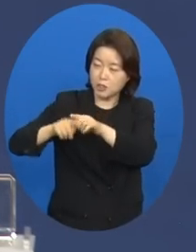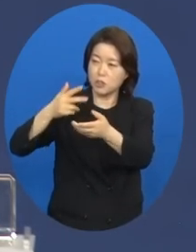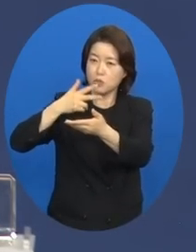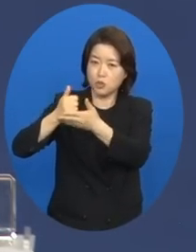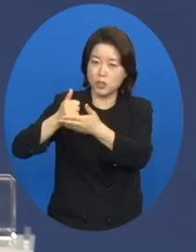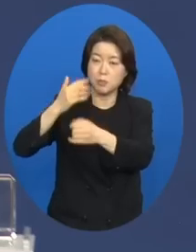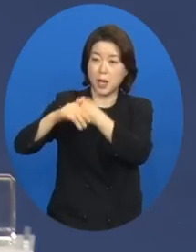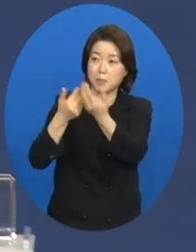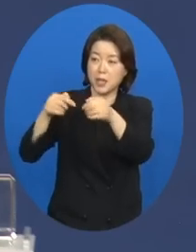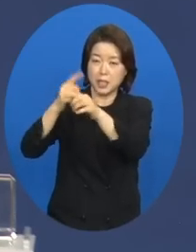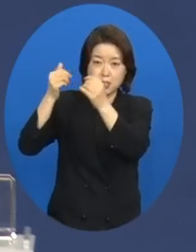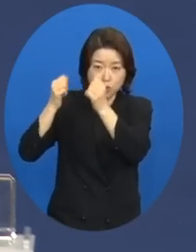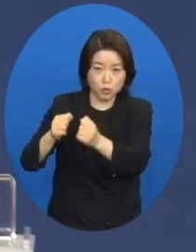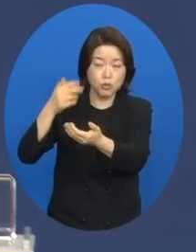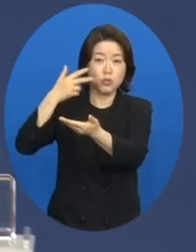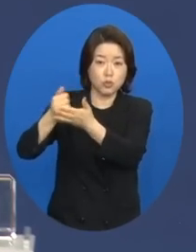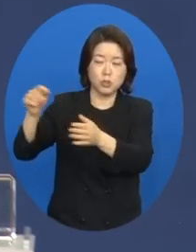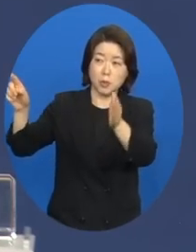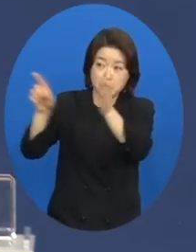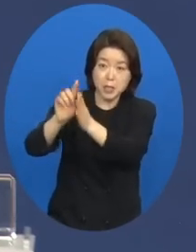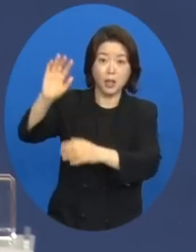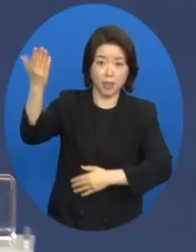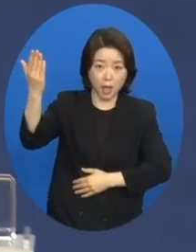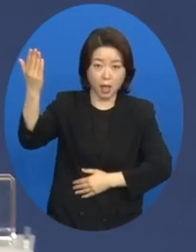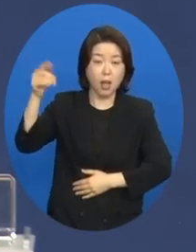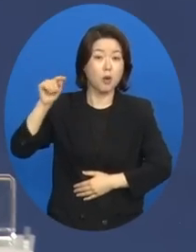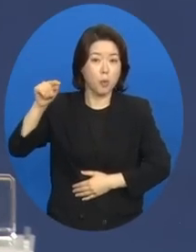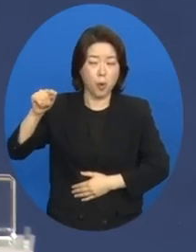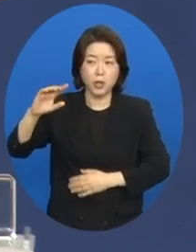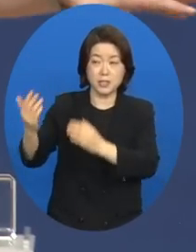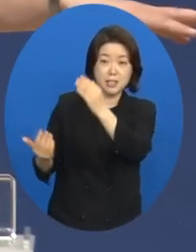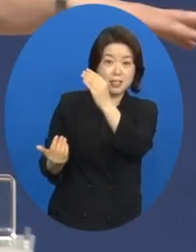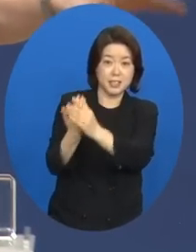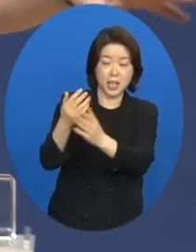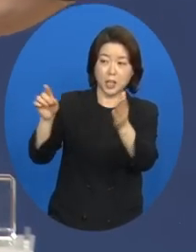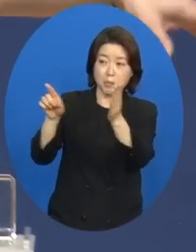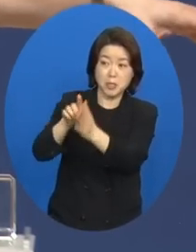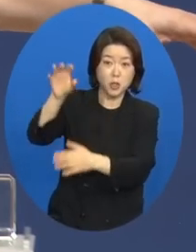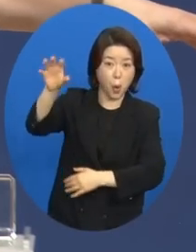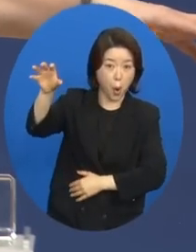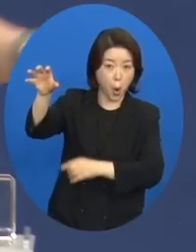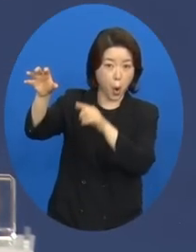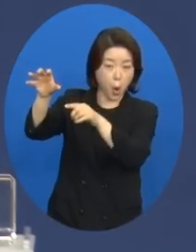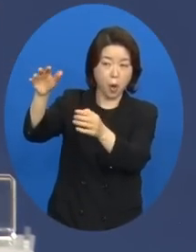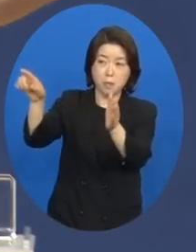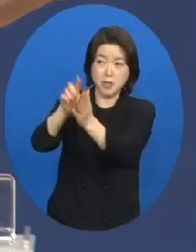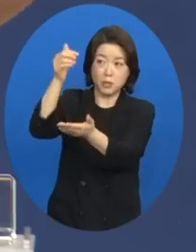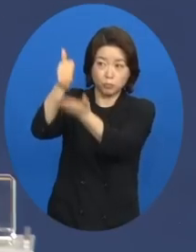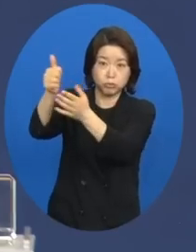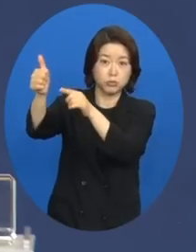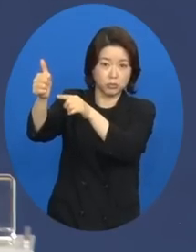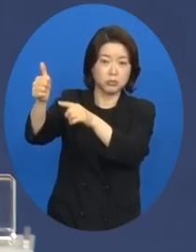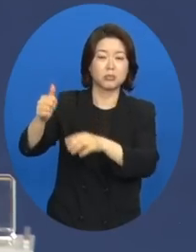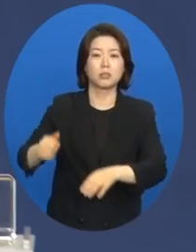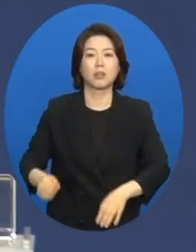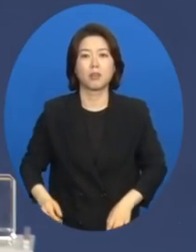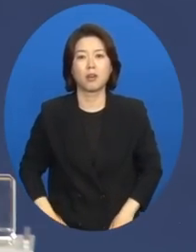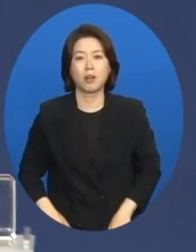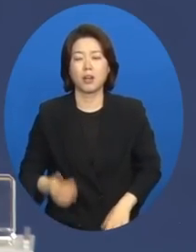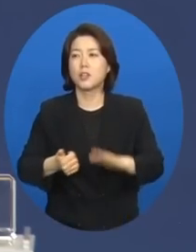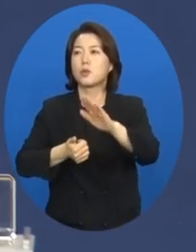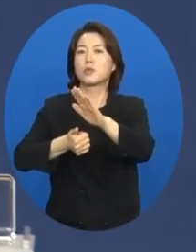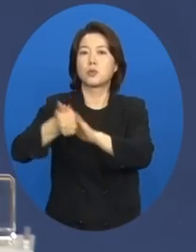임마누엘 주님으로 믿게 됐다. 그러면 거기서 생긴 믿을 자리 믿을 분 믿음